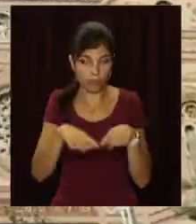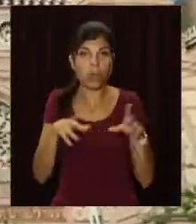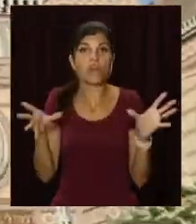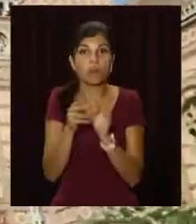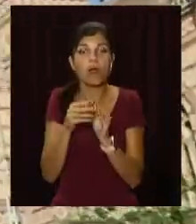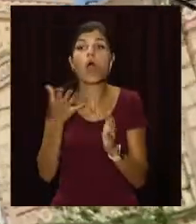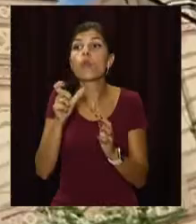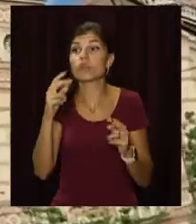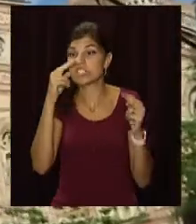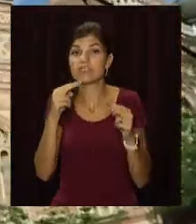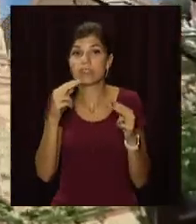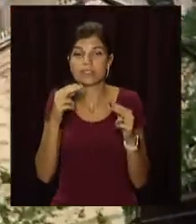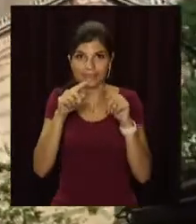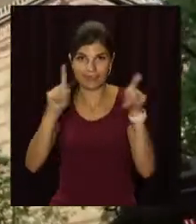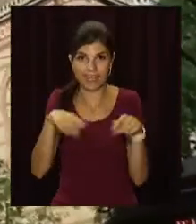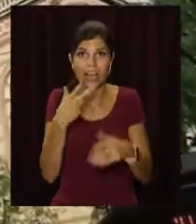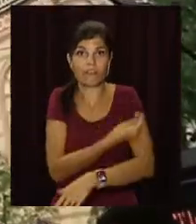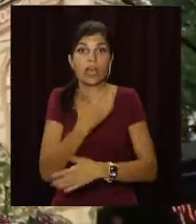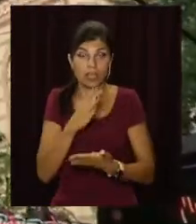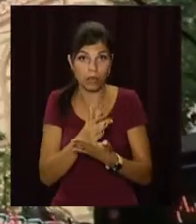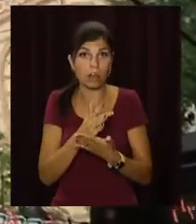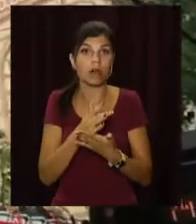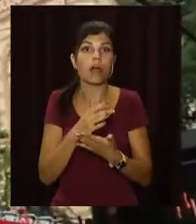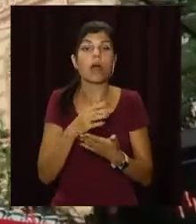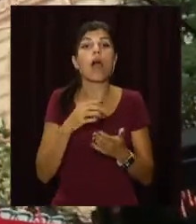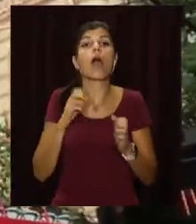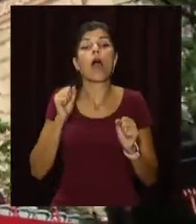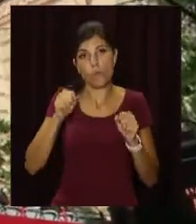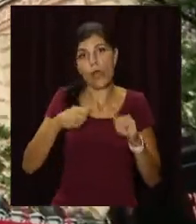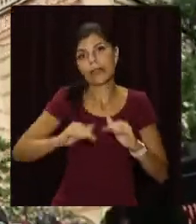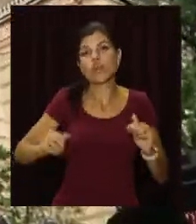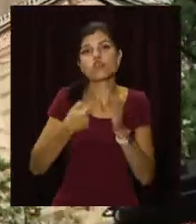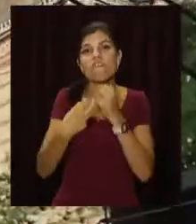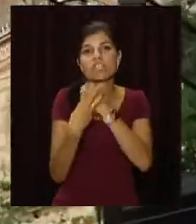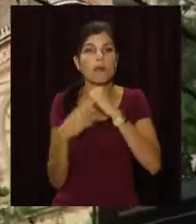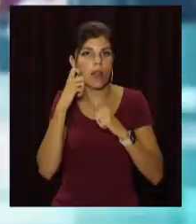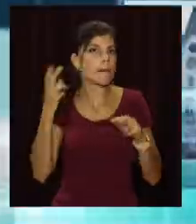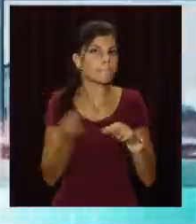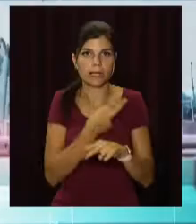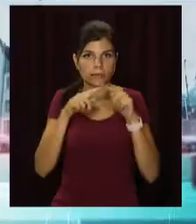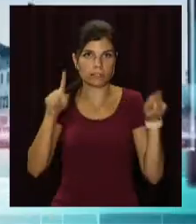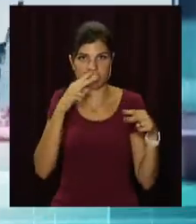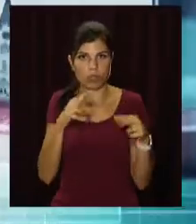які мають сертифікат, без обмежень дозволено в'їжджати дітям до 18 років.